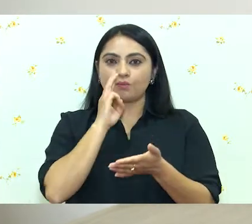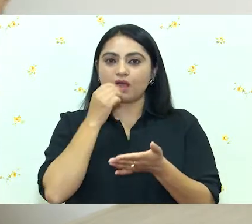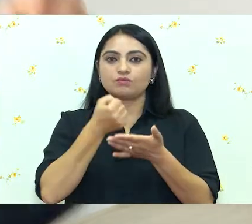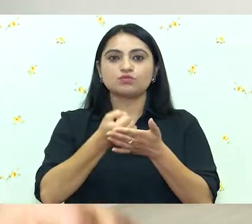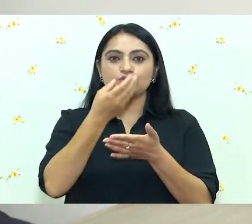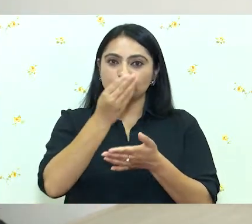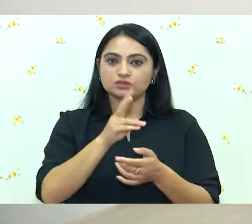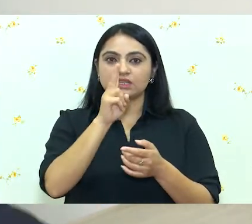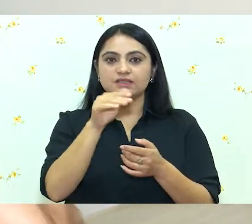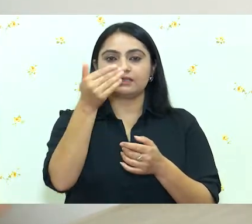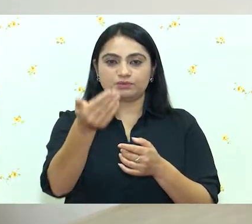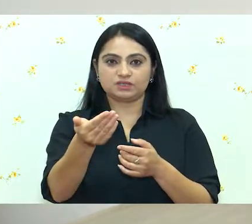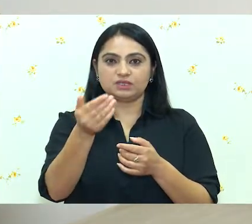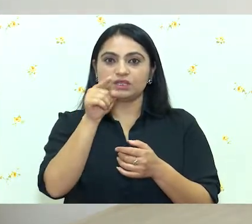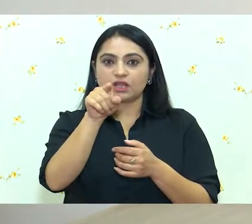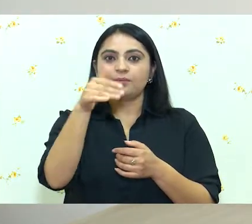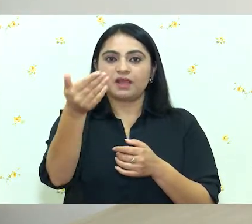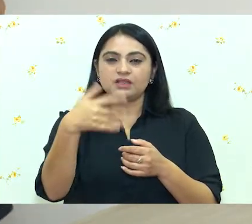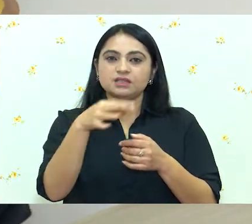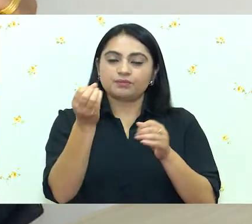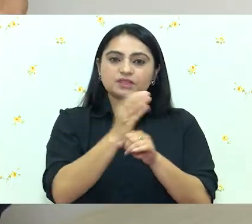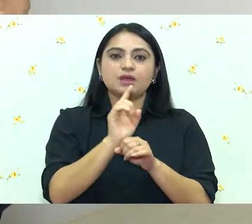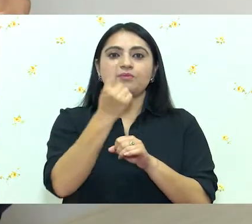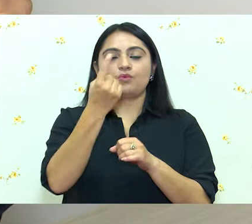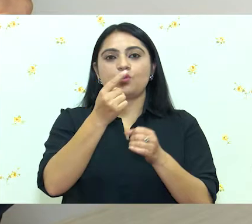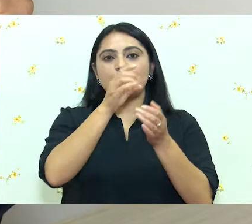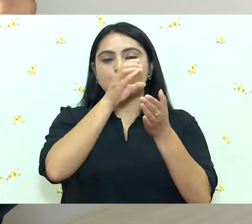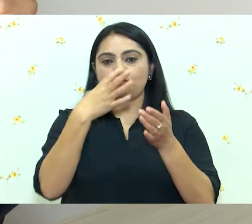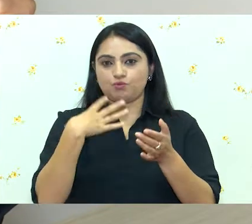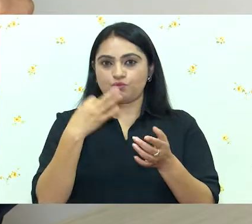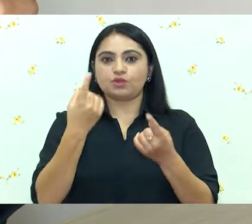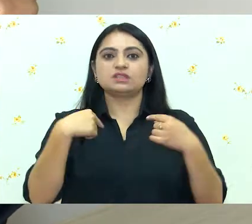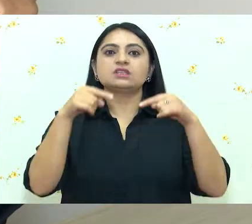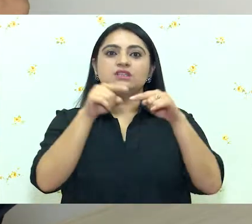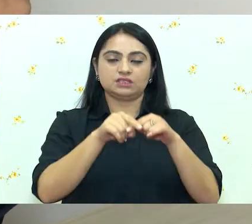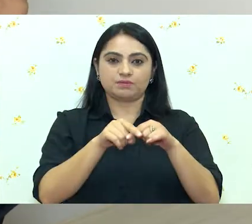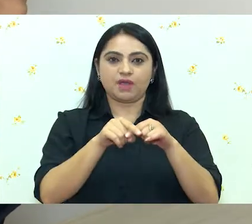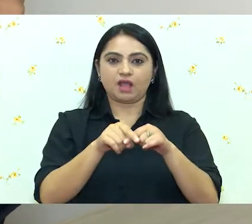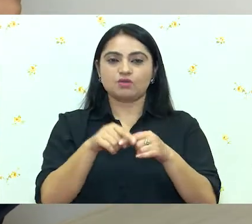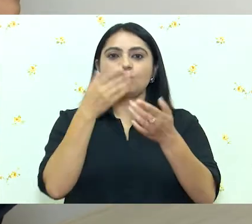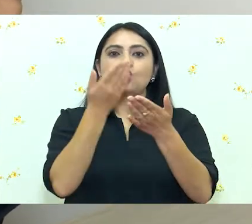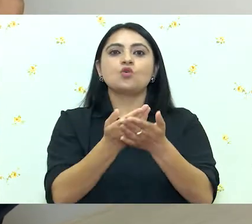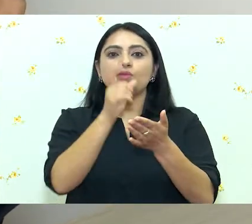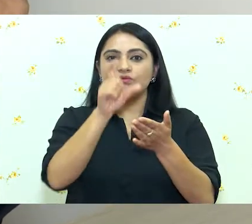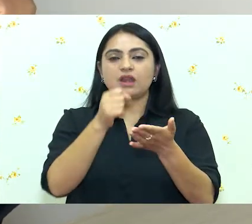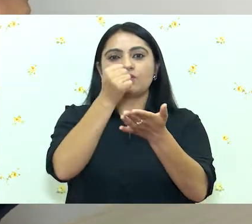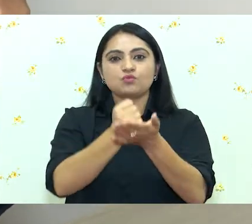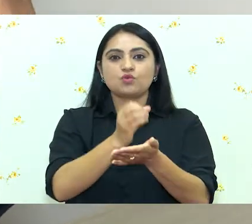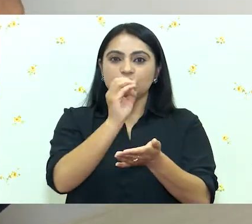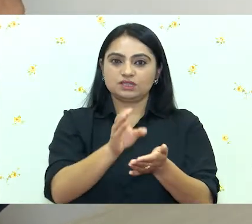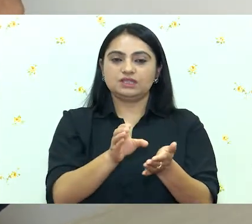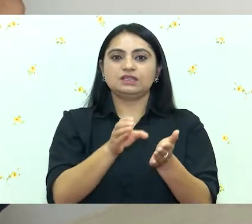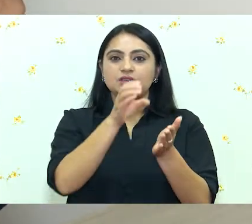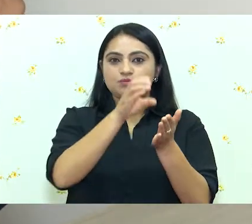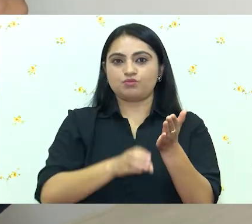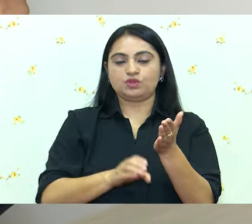त्यहाँ पुगिसकेपछि यहाँलाई सबभन्दा पहिलो मतपत्र प्रतिनिधि सभातर्फको उम्मेदवारलाई मत दिने मतपत्र अथवा पहिलो